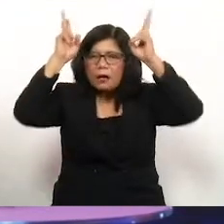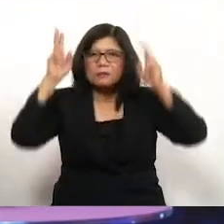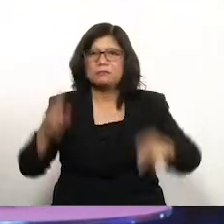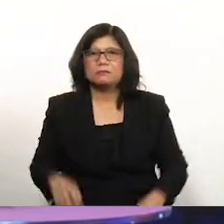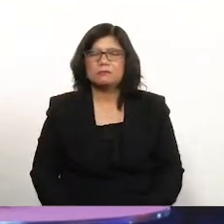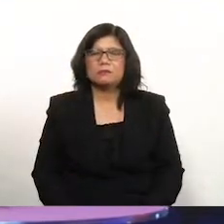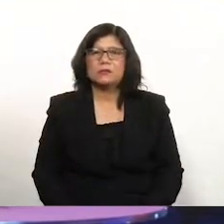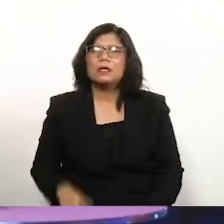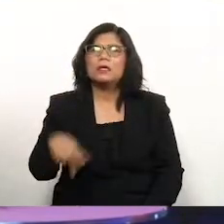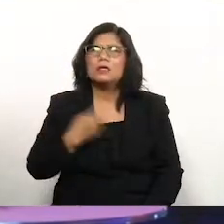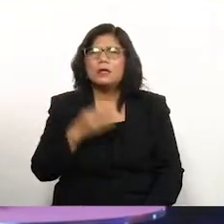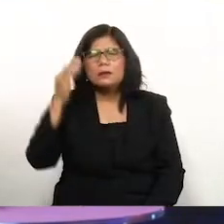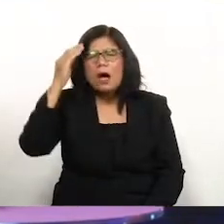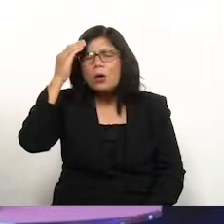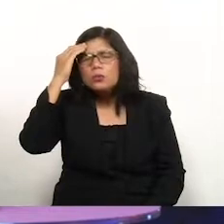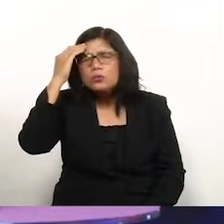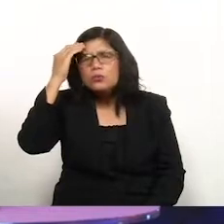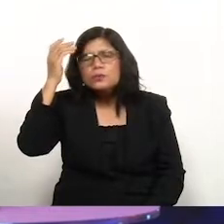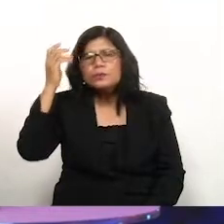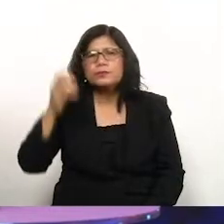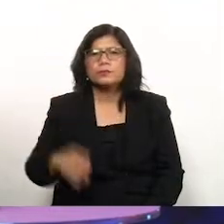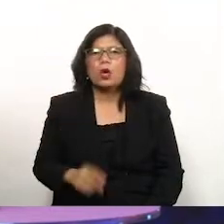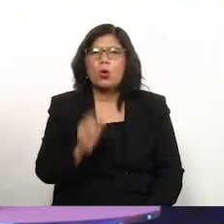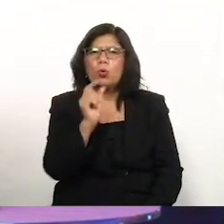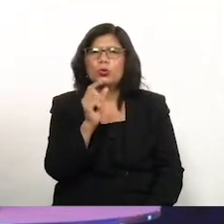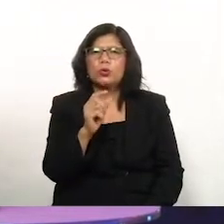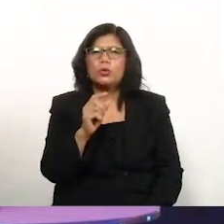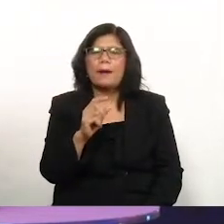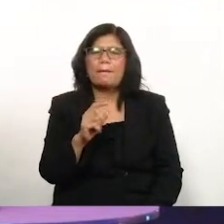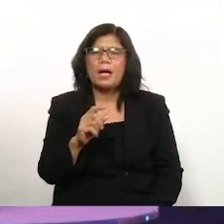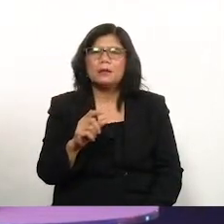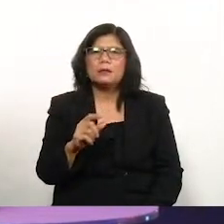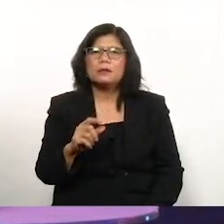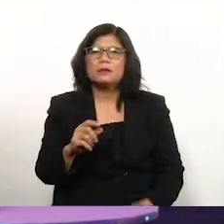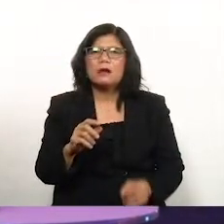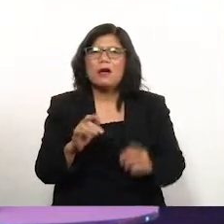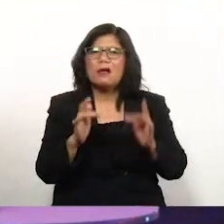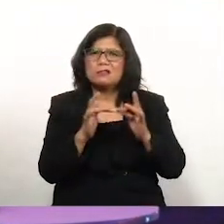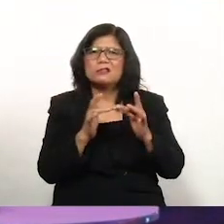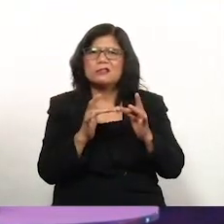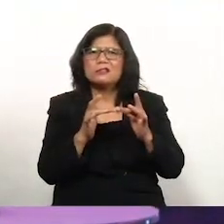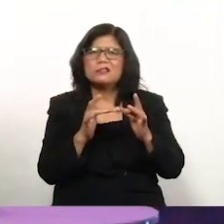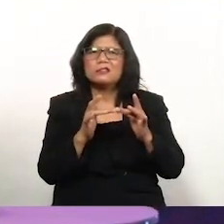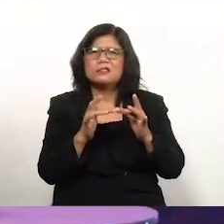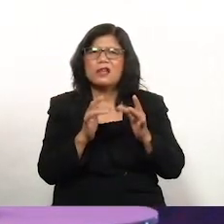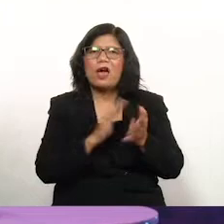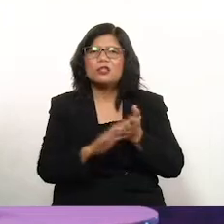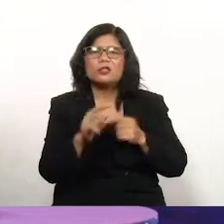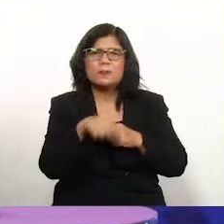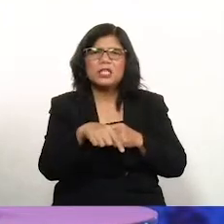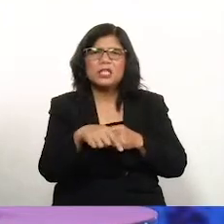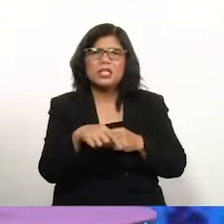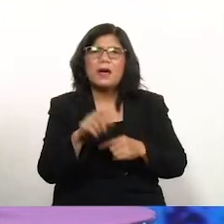Hai Padahal kita tahu Hai utuh pisang live seperti ini kita membutuhkan